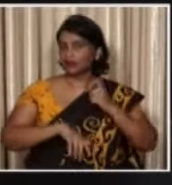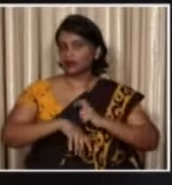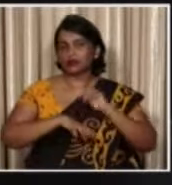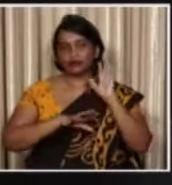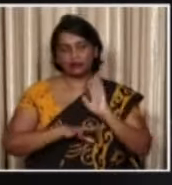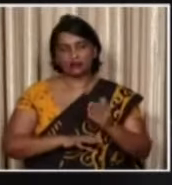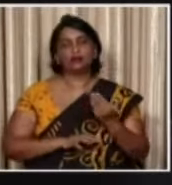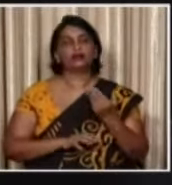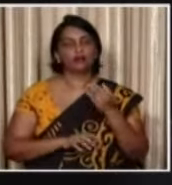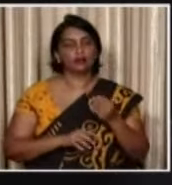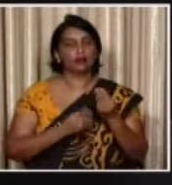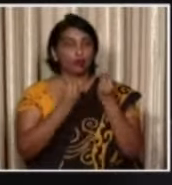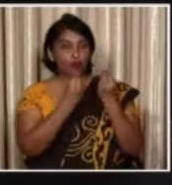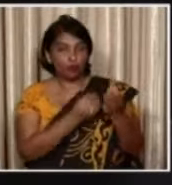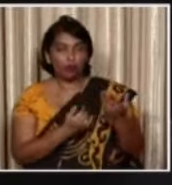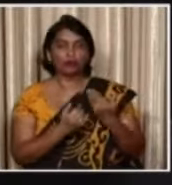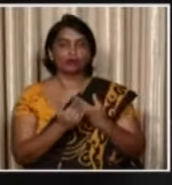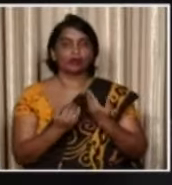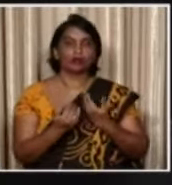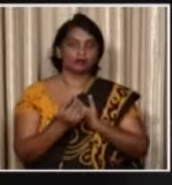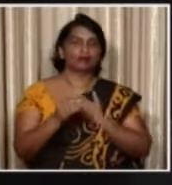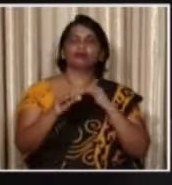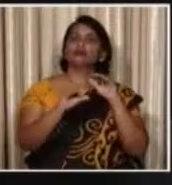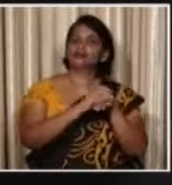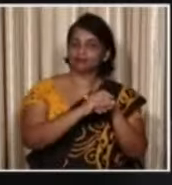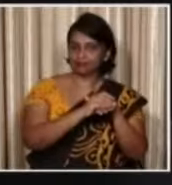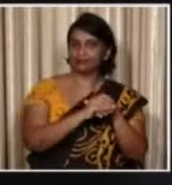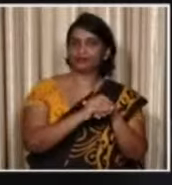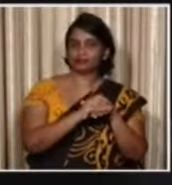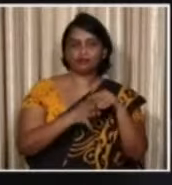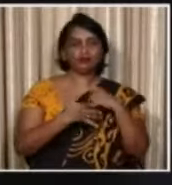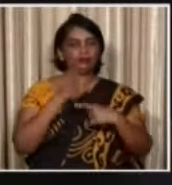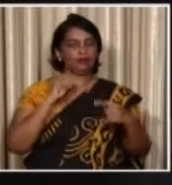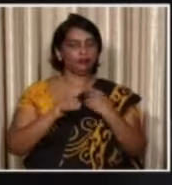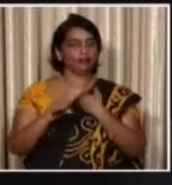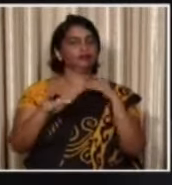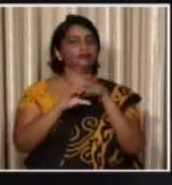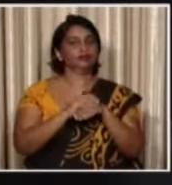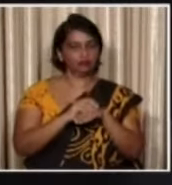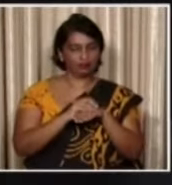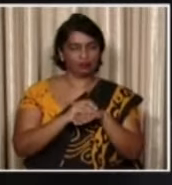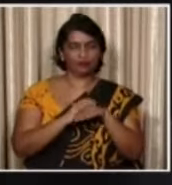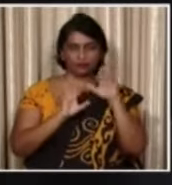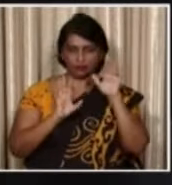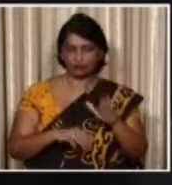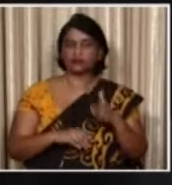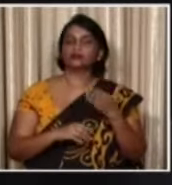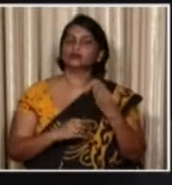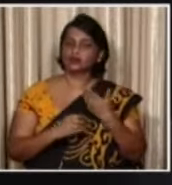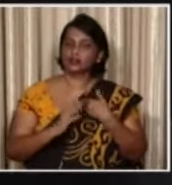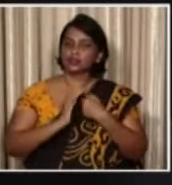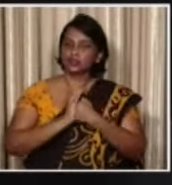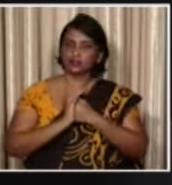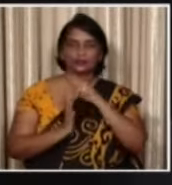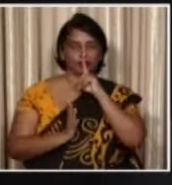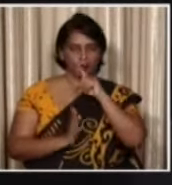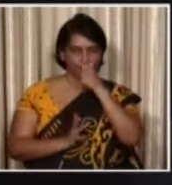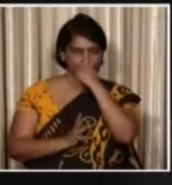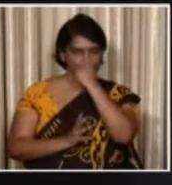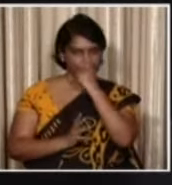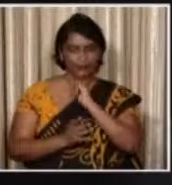ආකාරයට එම හිඩස පිරවීමට මාහට දේශපාලනයට අවතීර්ණ වීමට සිදු වූ බව ගෞරවයෙන් සිහිපත්